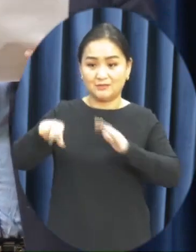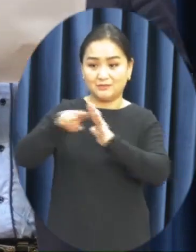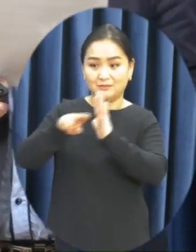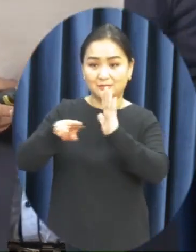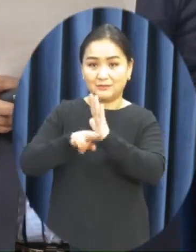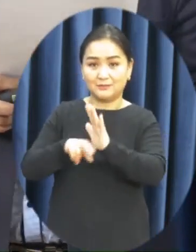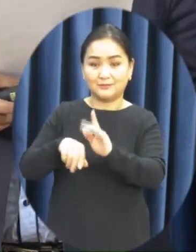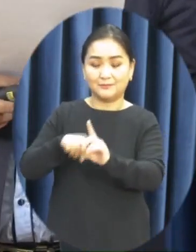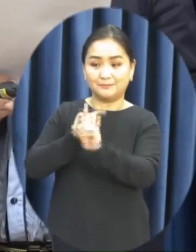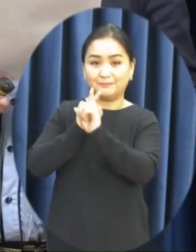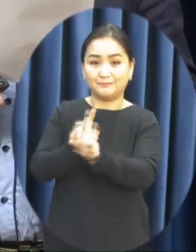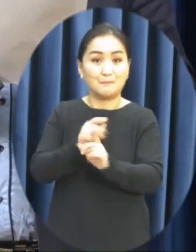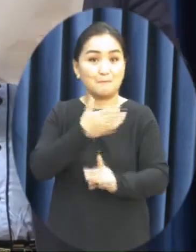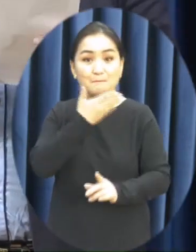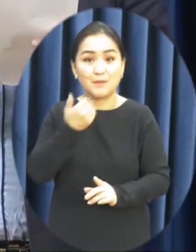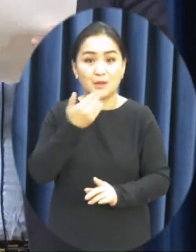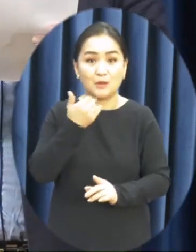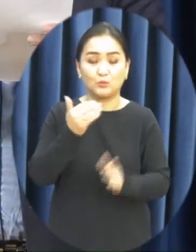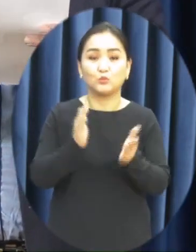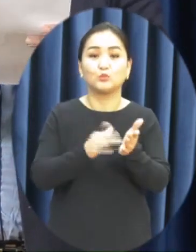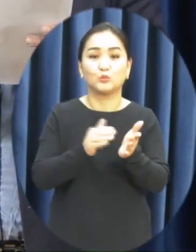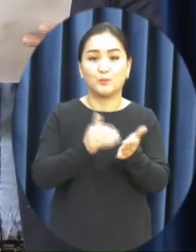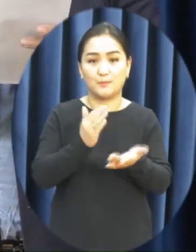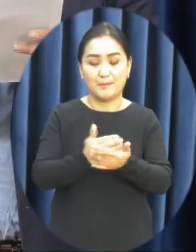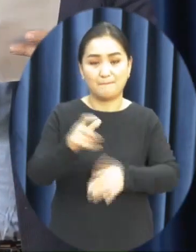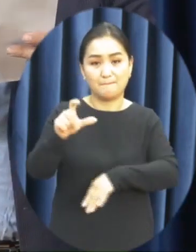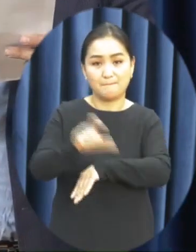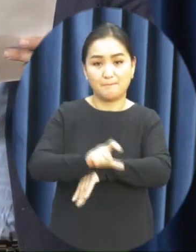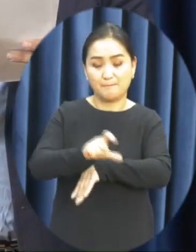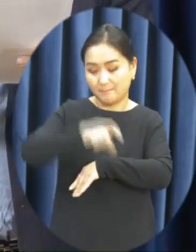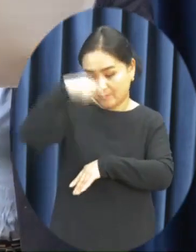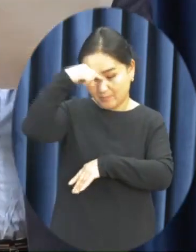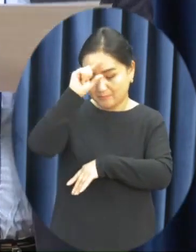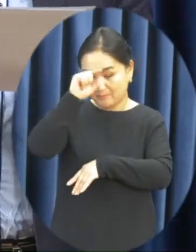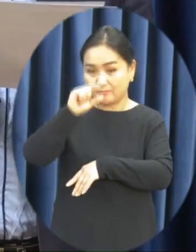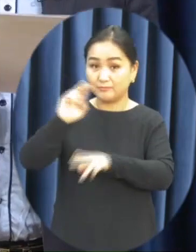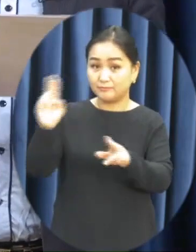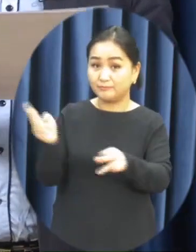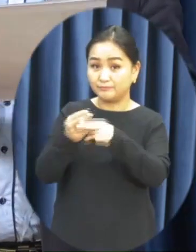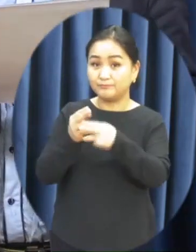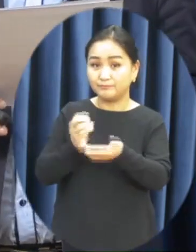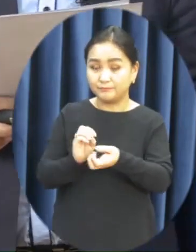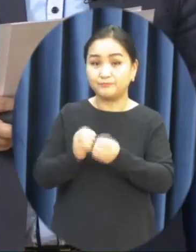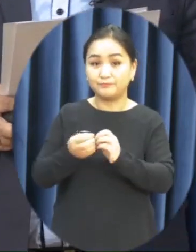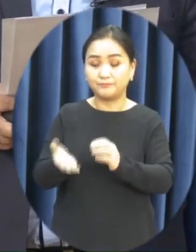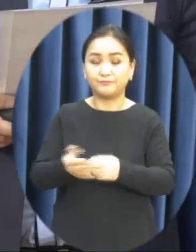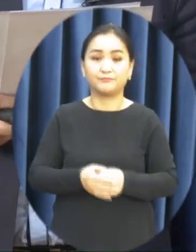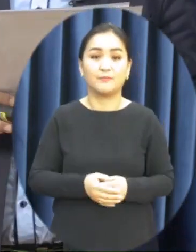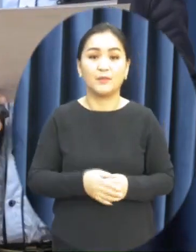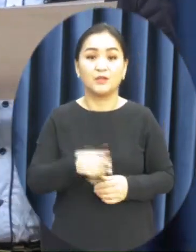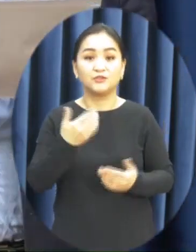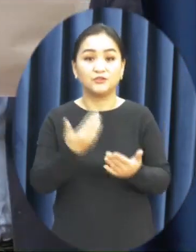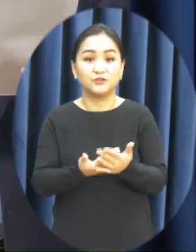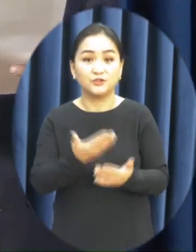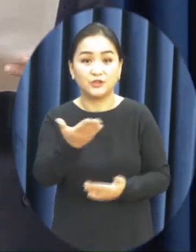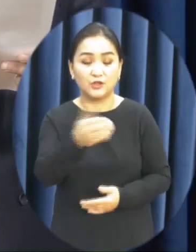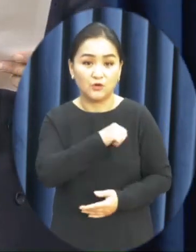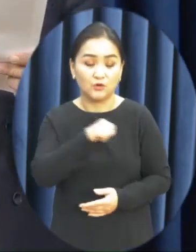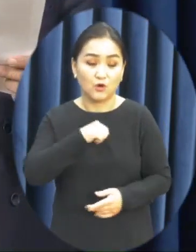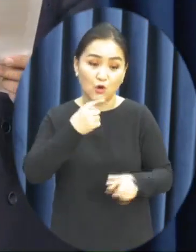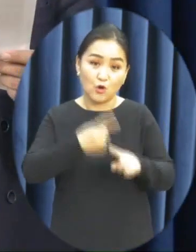ལུ གསུར ཁས གར པང གལགས སྨང སྨང ཁས པའི ཁས པའི སས བྱེད པའི སྨང སྨང གནས